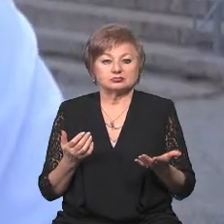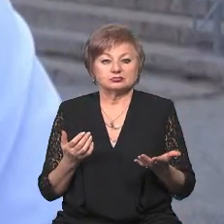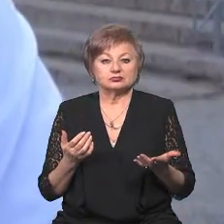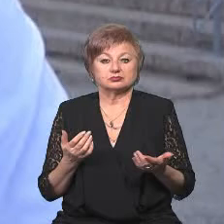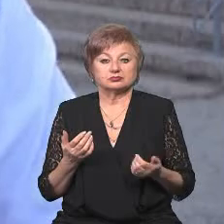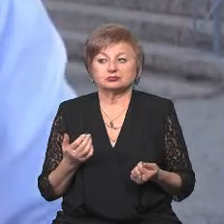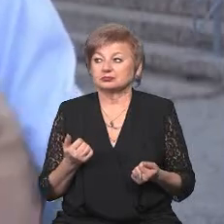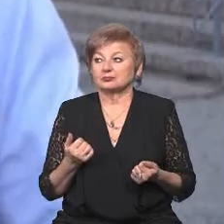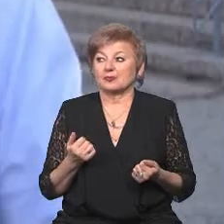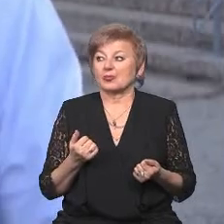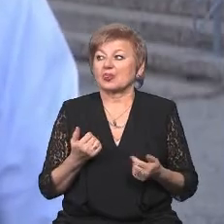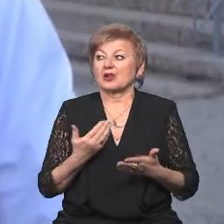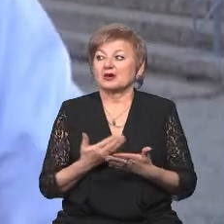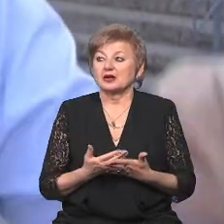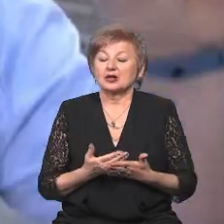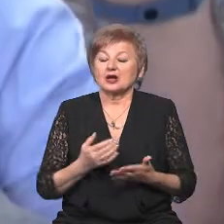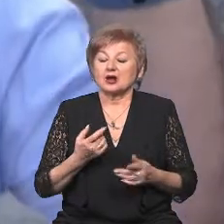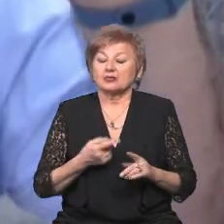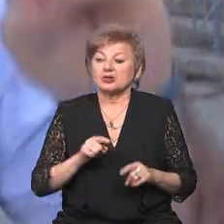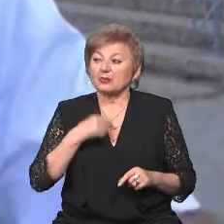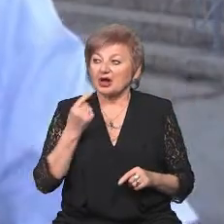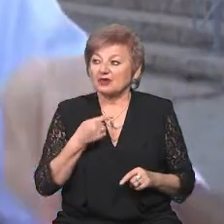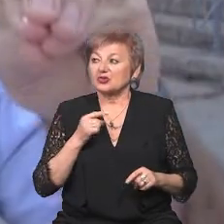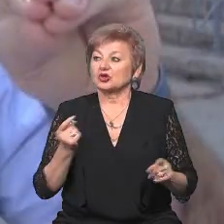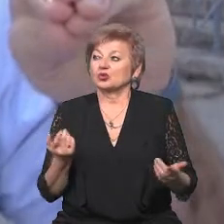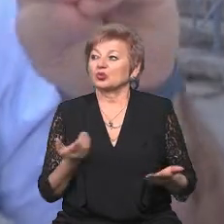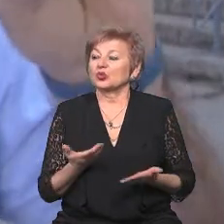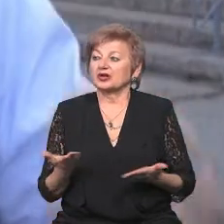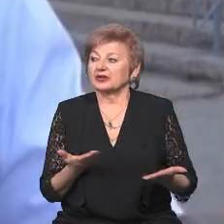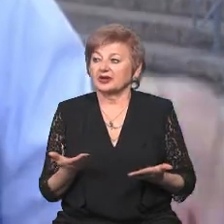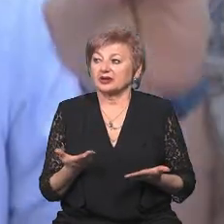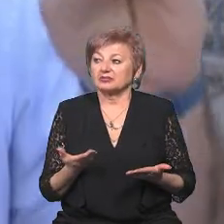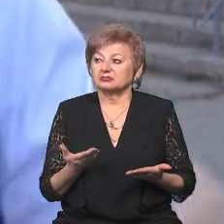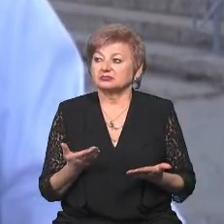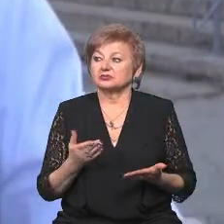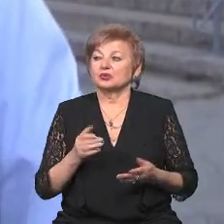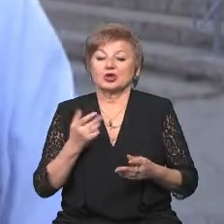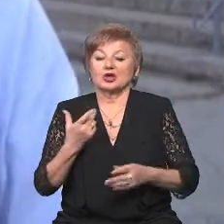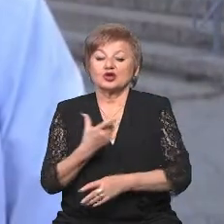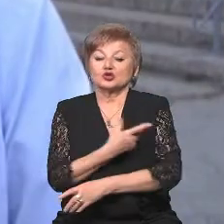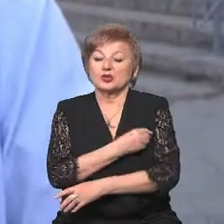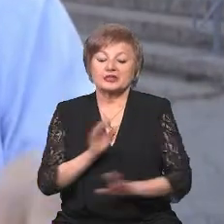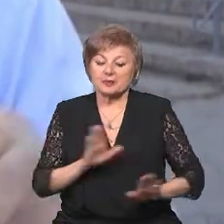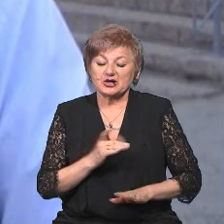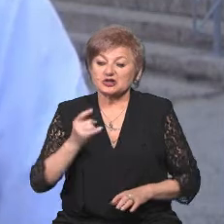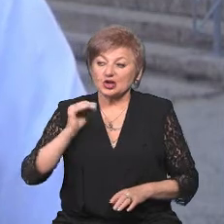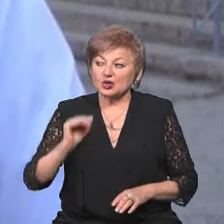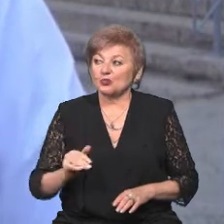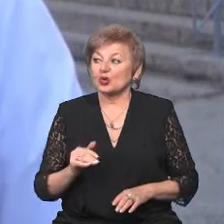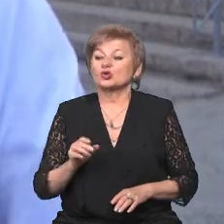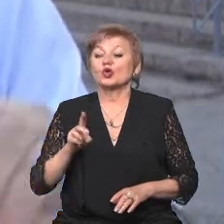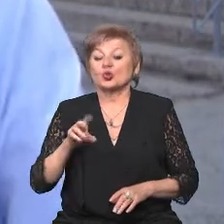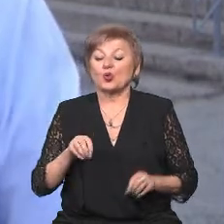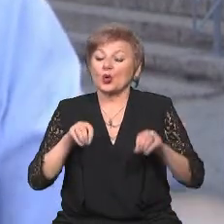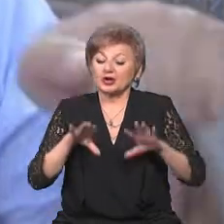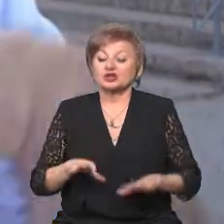Хортицький район, де те ж саме було, де не прищеплювали дитину, але рішенням суду